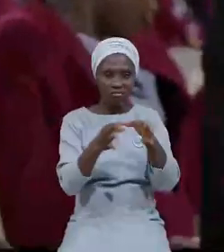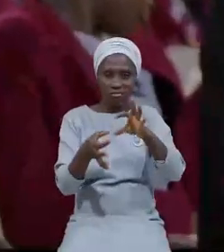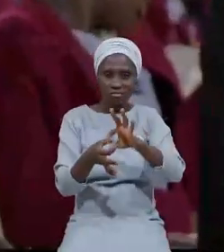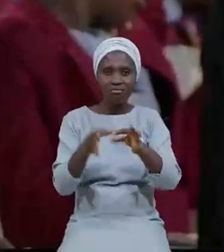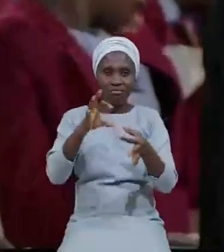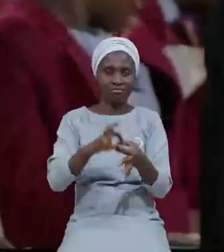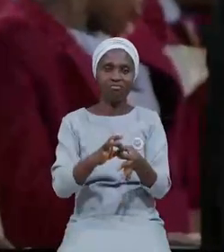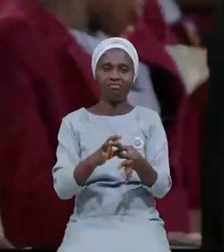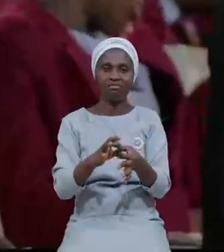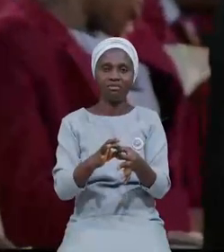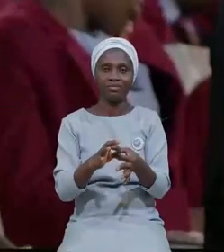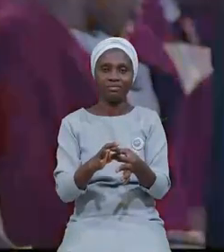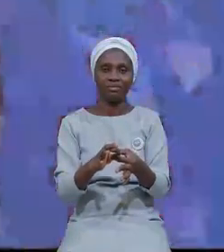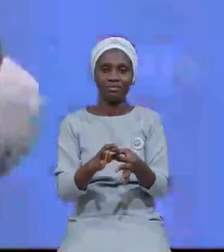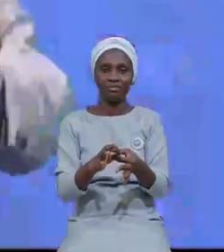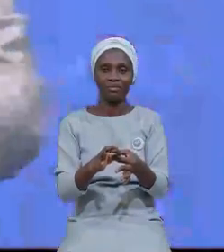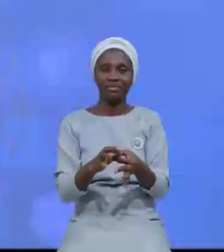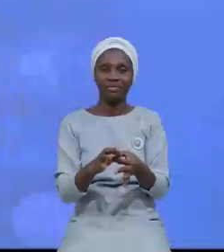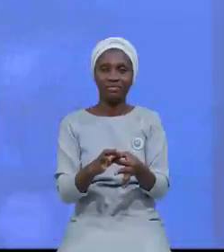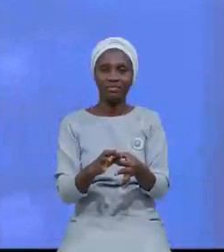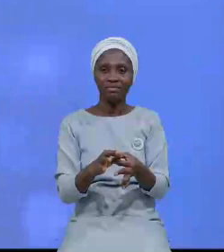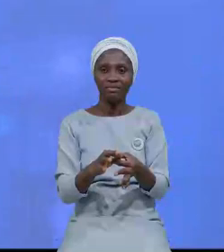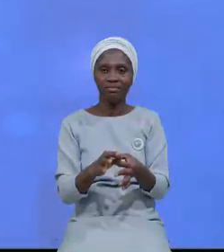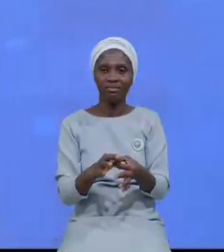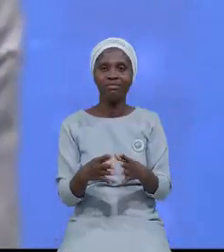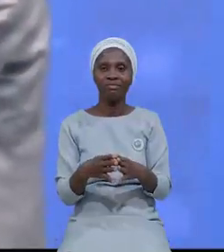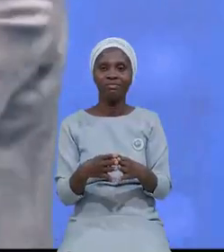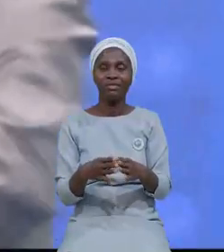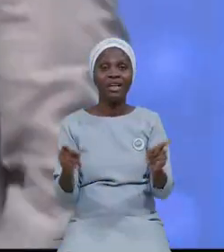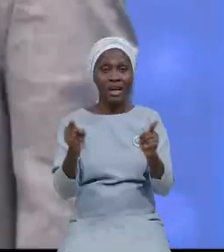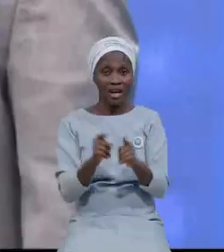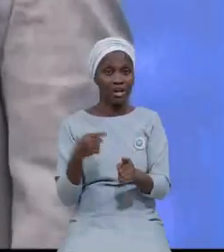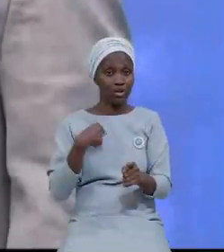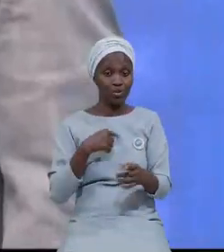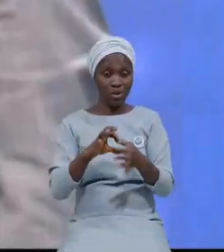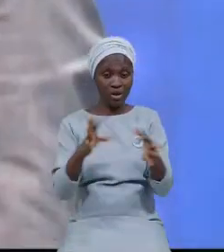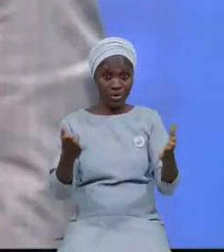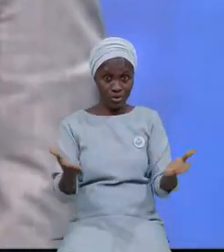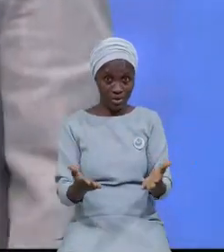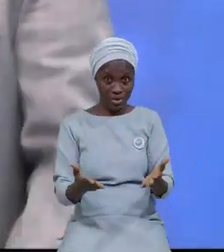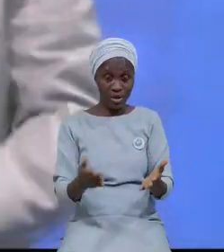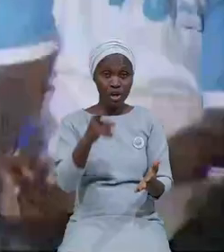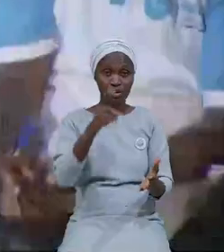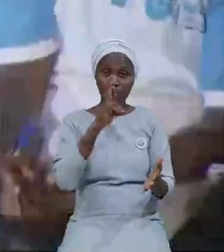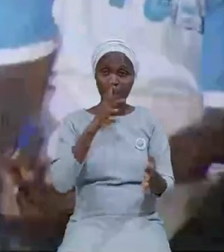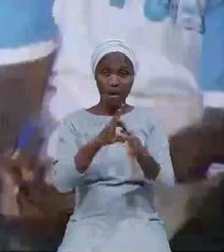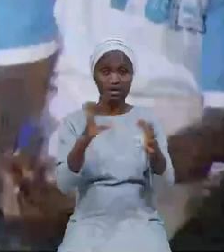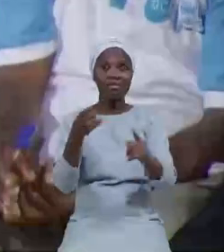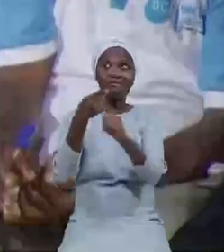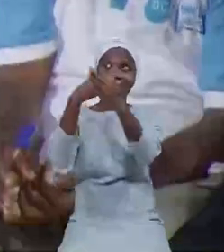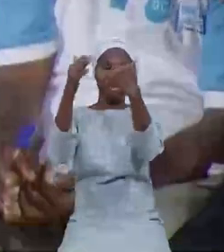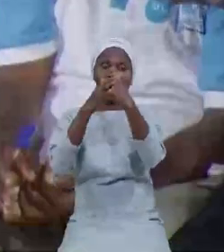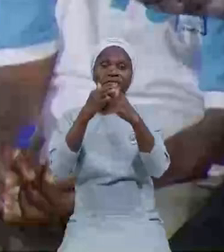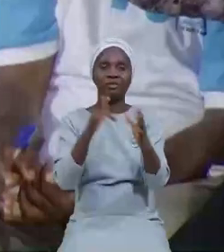toutes chaînes seront brisés de ta la vie ce soir comme nous te libérons ici tu es